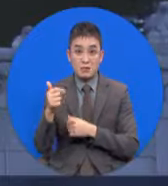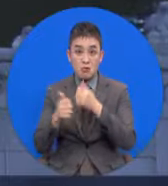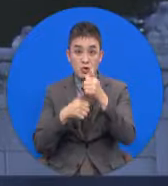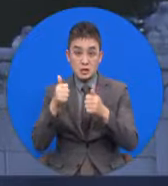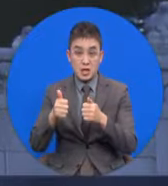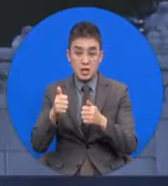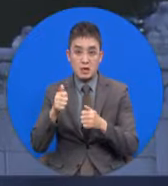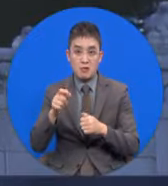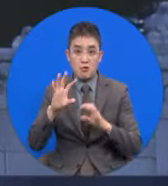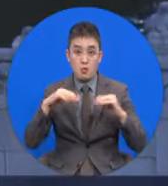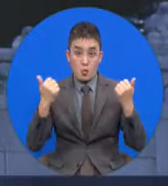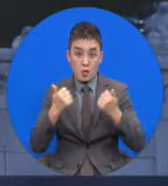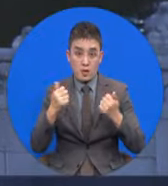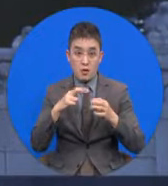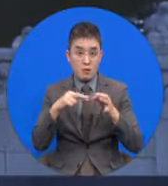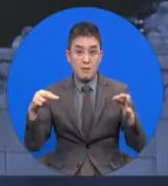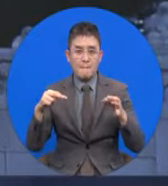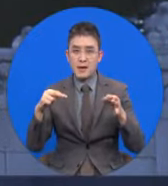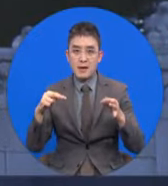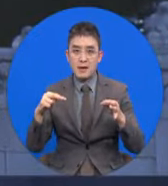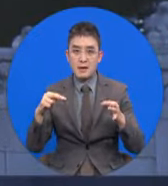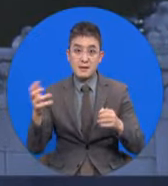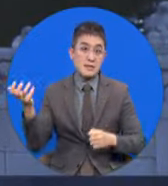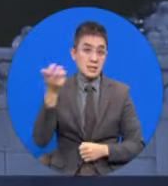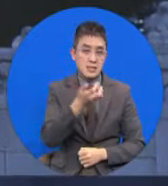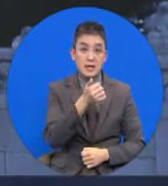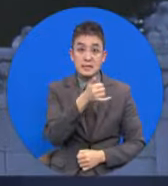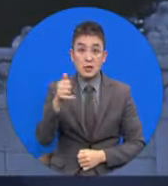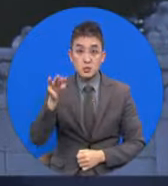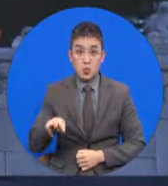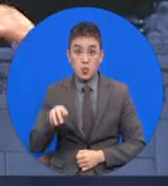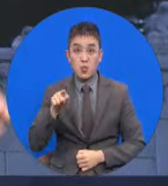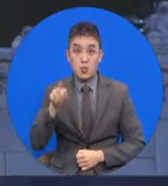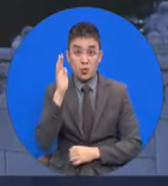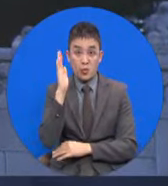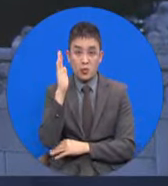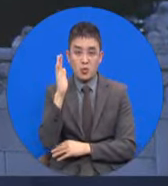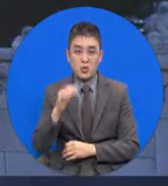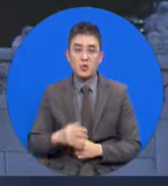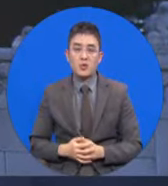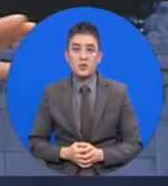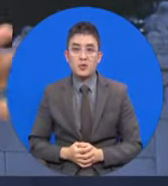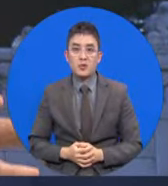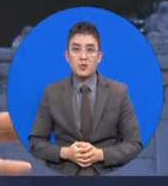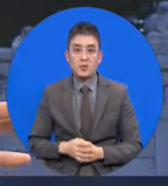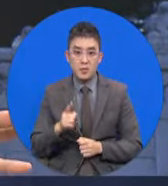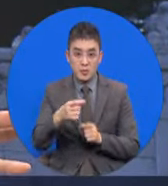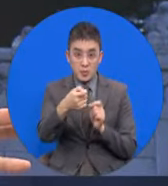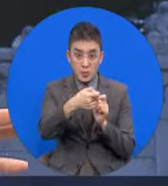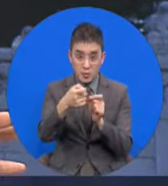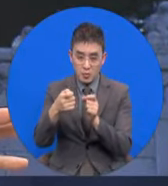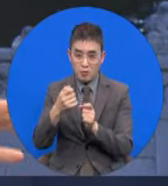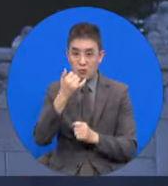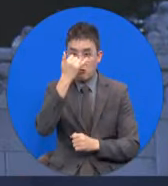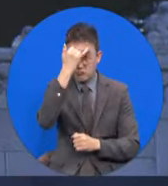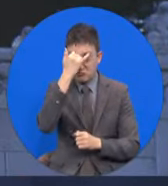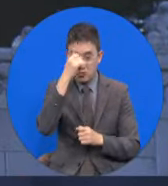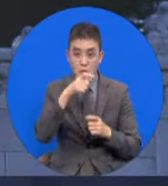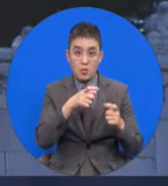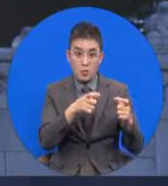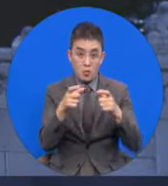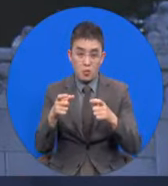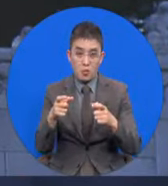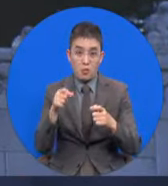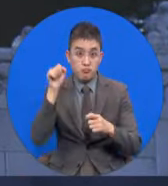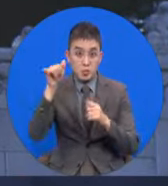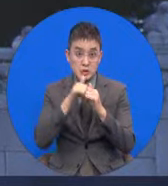이전 여의도 정치를 종식하겠다라고 밝혔는데 이 세종과 그 언저리 충청도에 있는 여야 후보들은